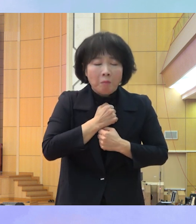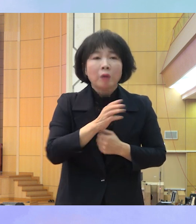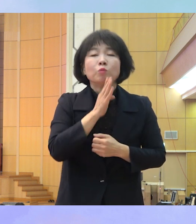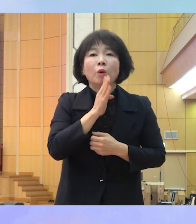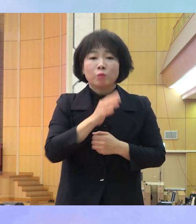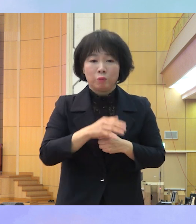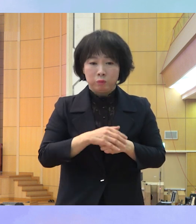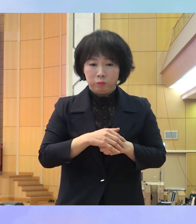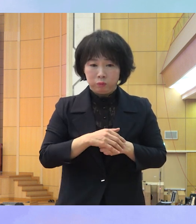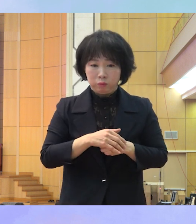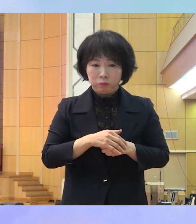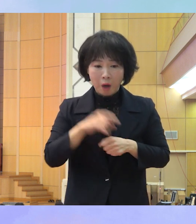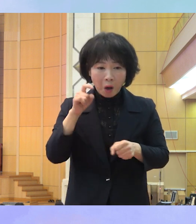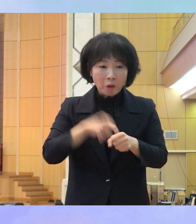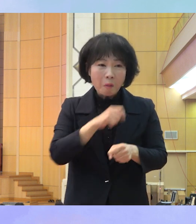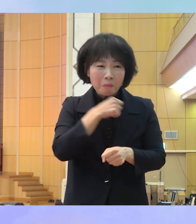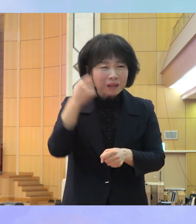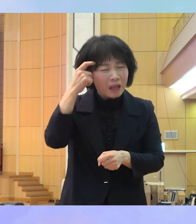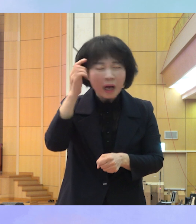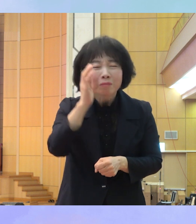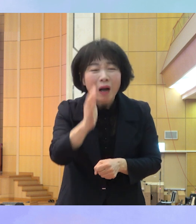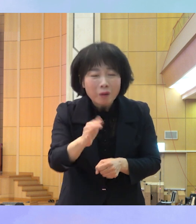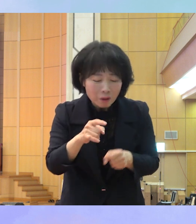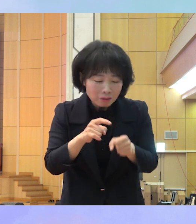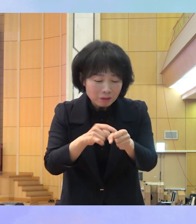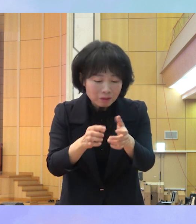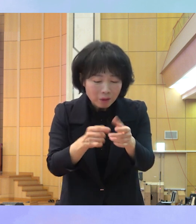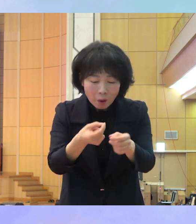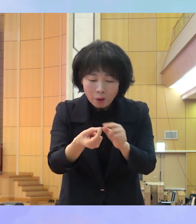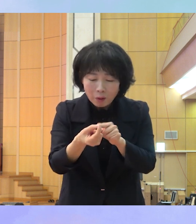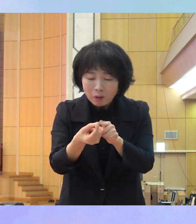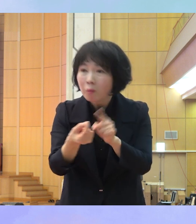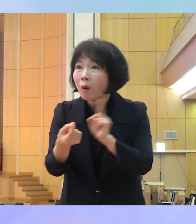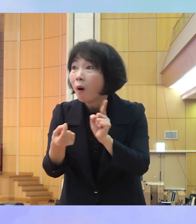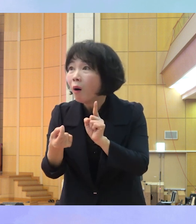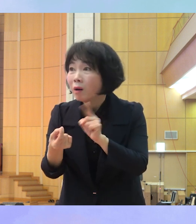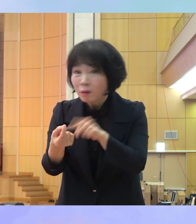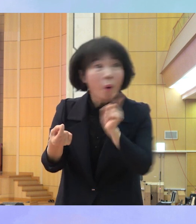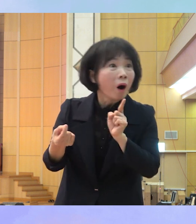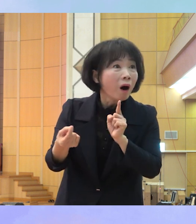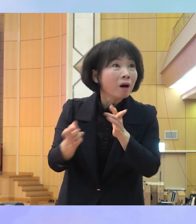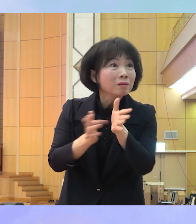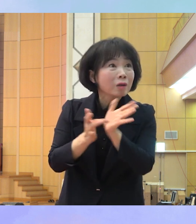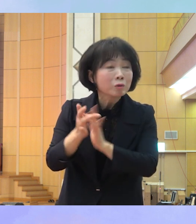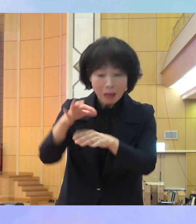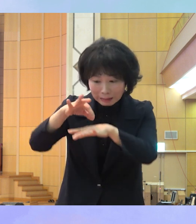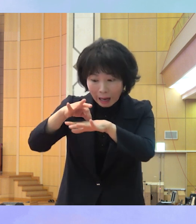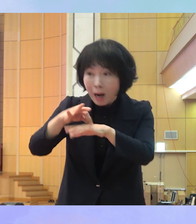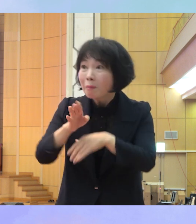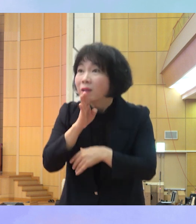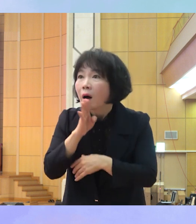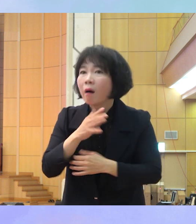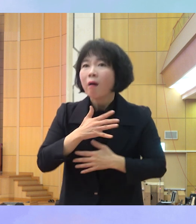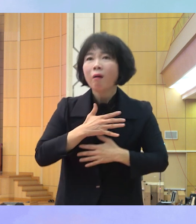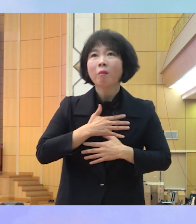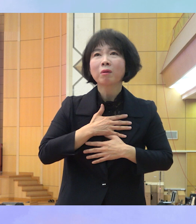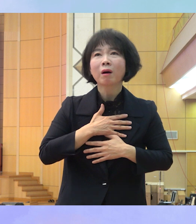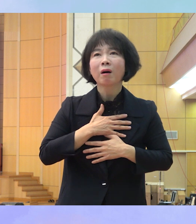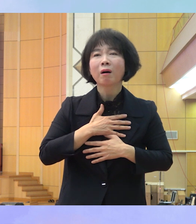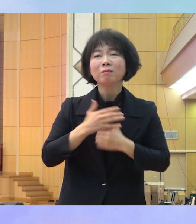초신자처럼 떡으로만 생각하면 안 돼. 예수님의 살이로구나, 생명의 떡이로구나, 예수님의